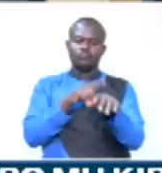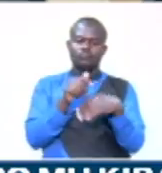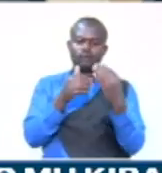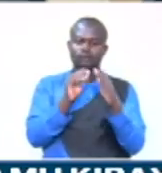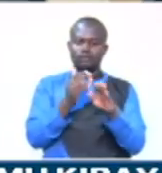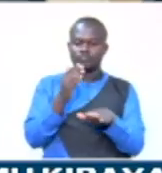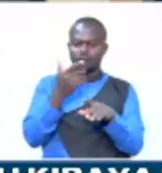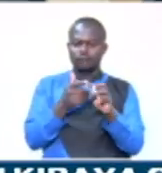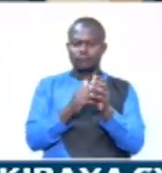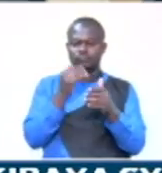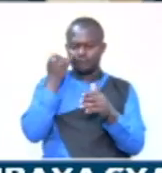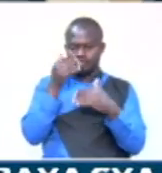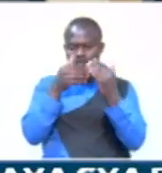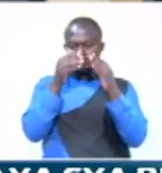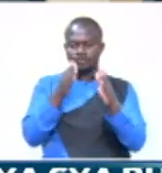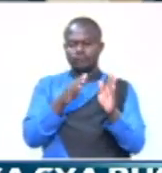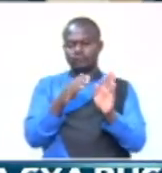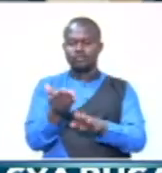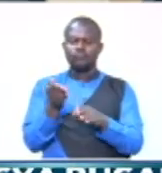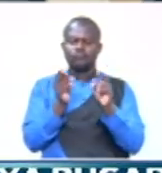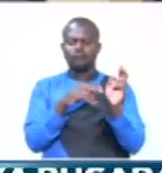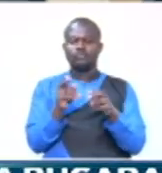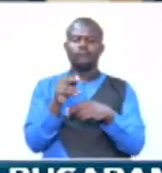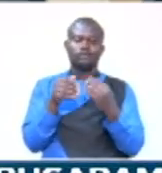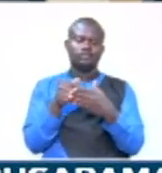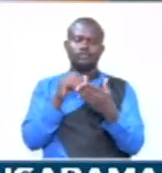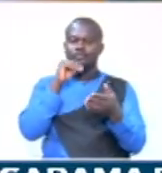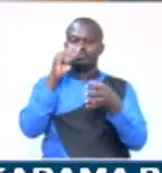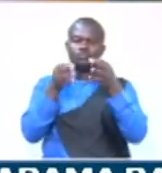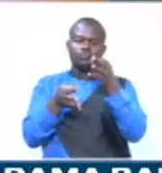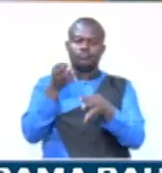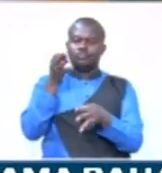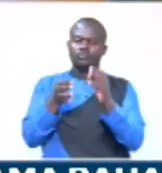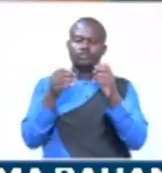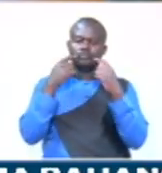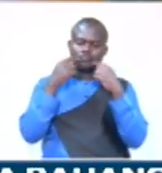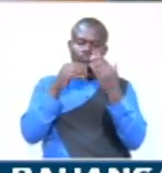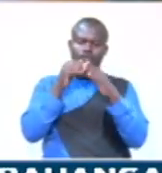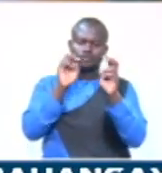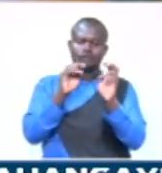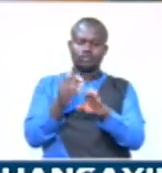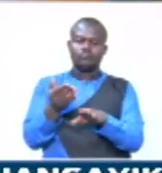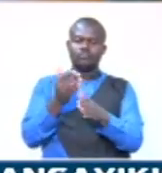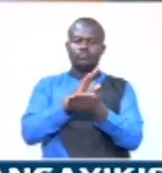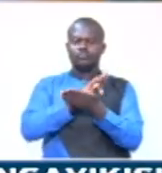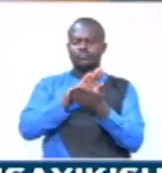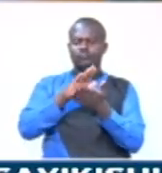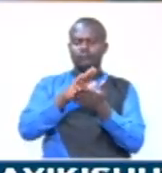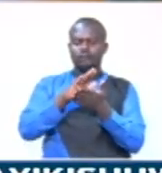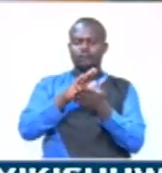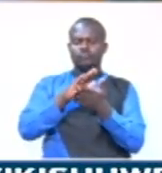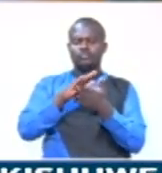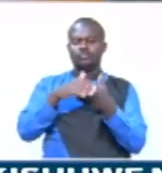kandi iyo umuntu yitabye Imana n'undi ataraburanishwa bivugwa ko aba yitabye Imana undi ari umwe, kuko nta